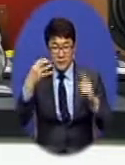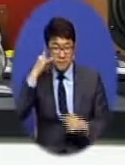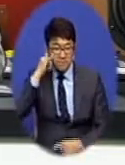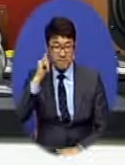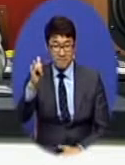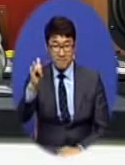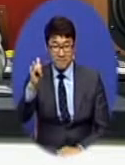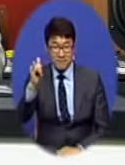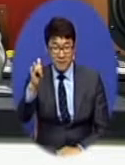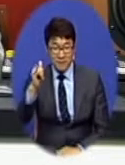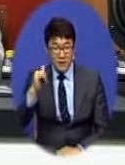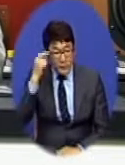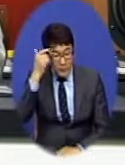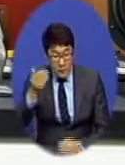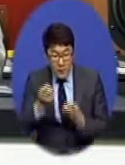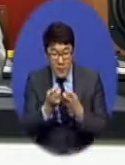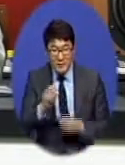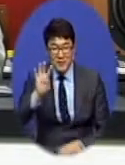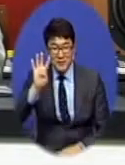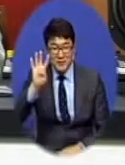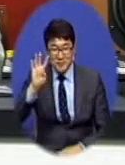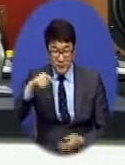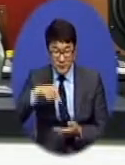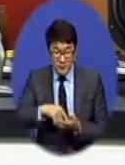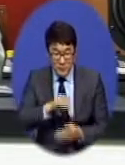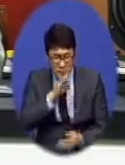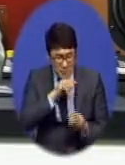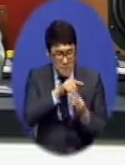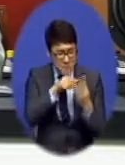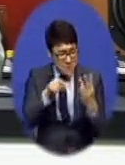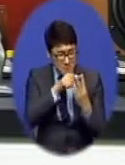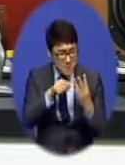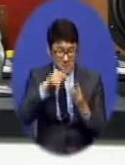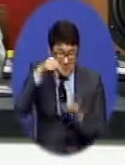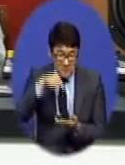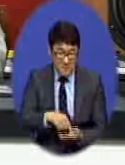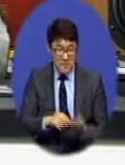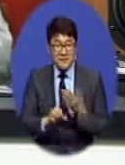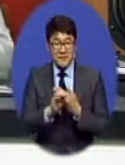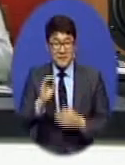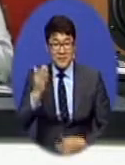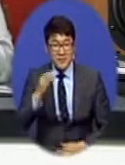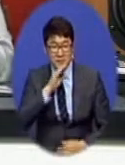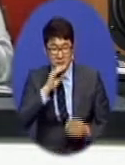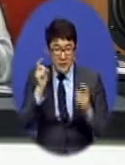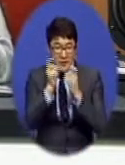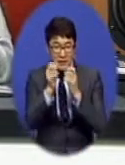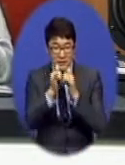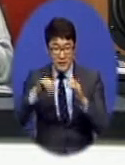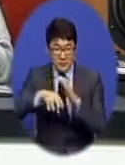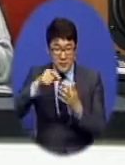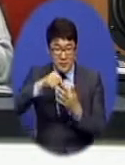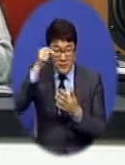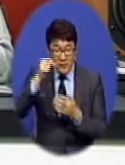060-608-1004번으로 들어오셔서 퀴즈 참여 4번을 누르시고 정답을 눌러주시면 되겠습니다. 예, 정답을 맞춰주신 분들